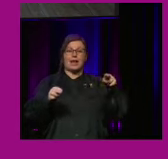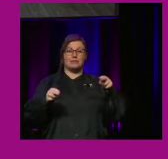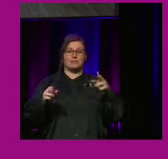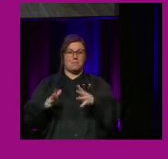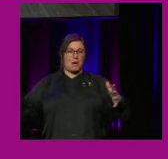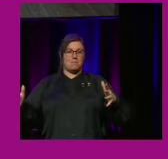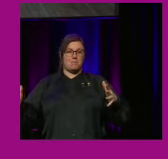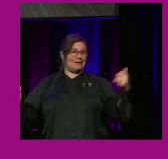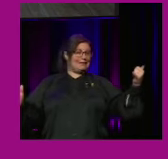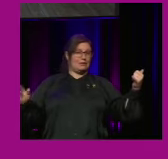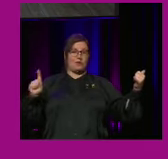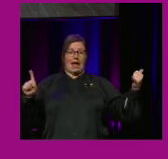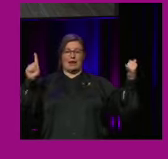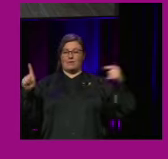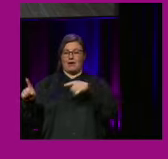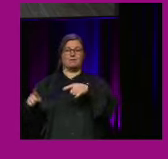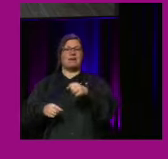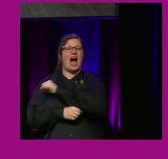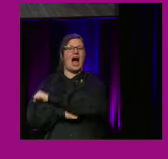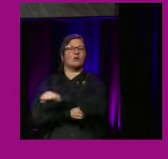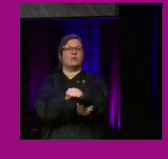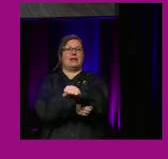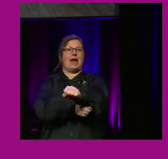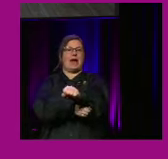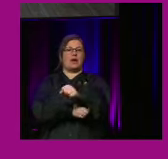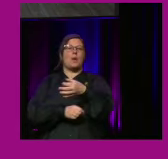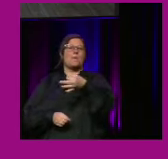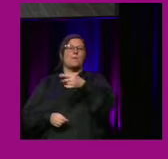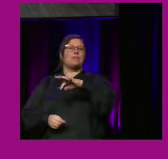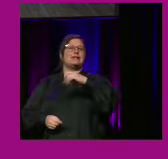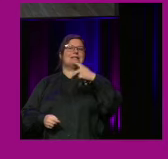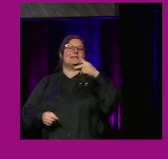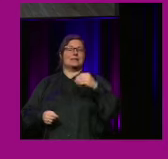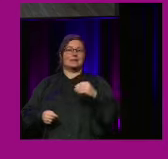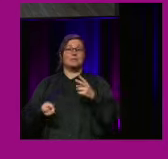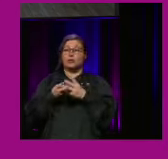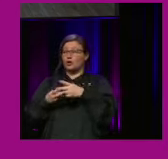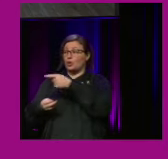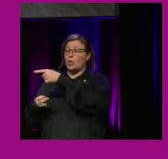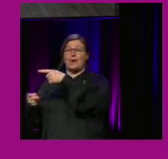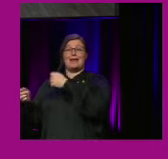då genomför massa förändringar genom, som domstolen accepterar.